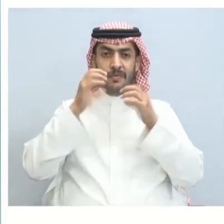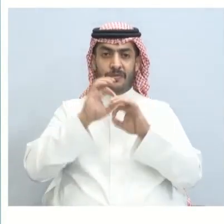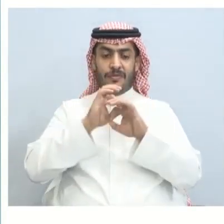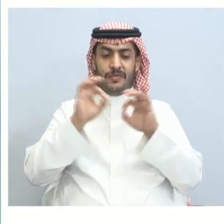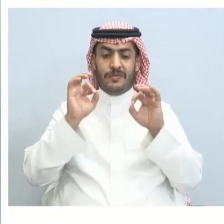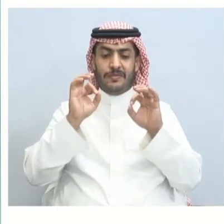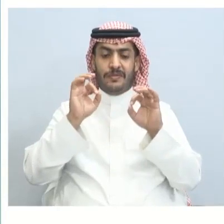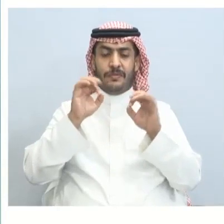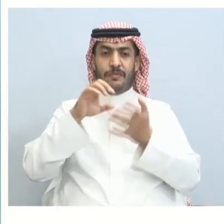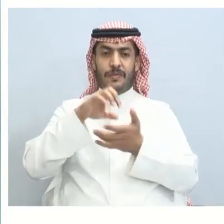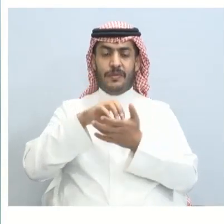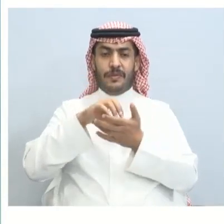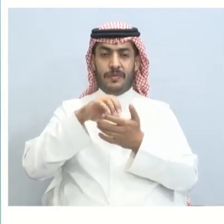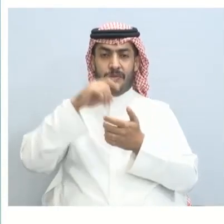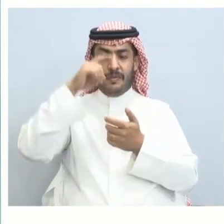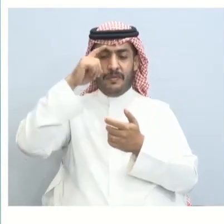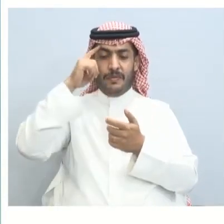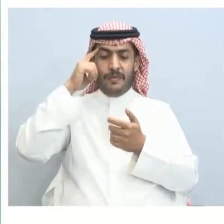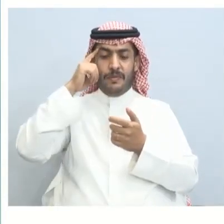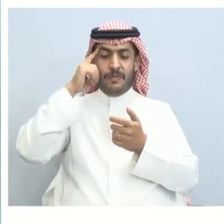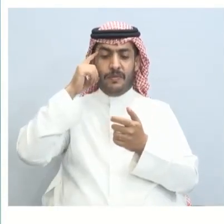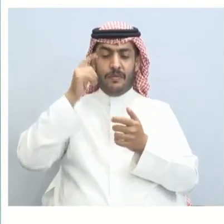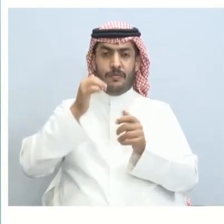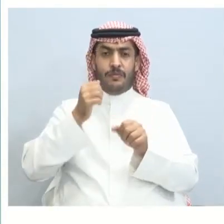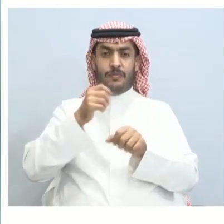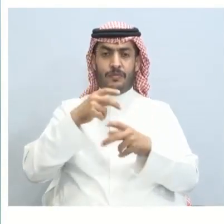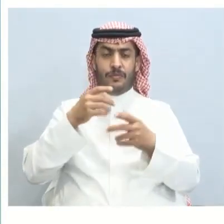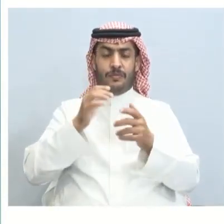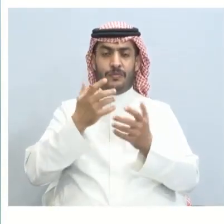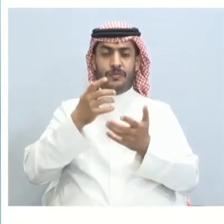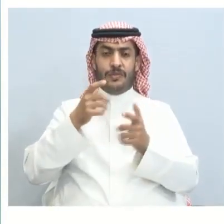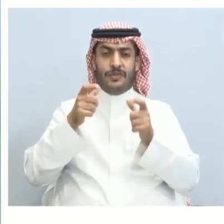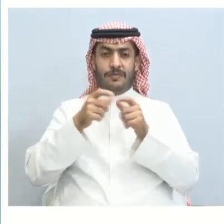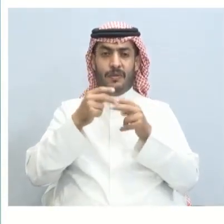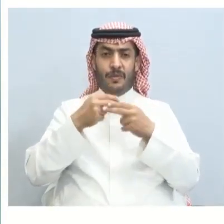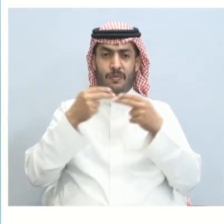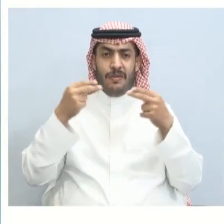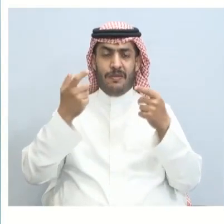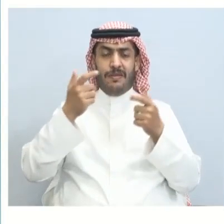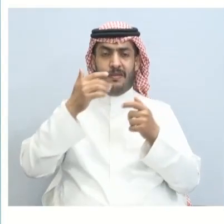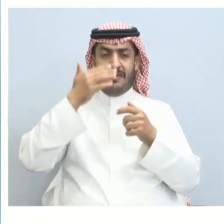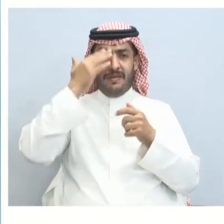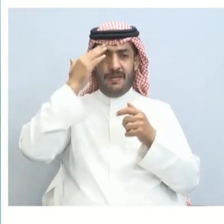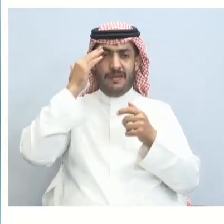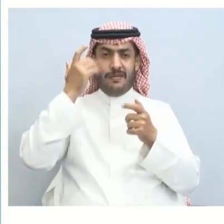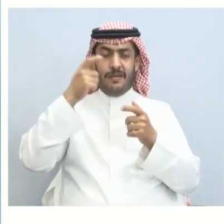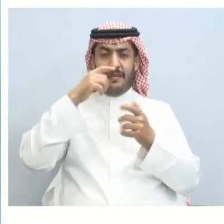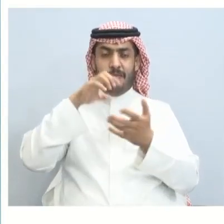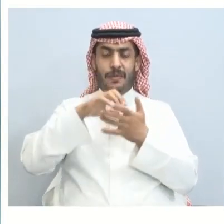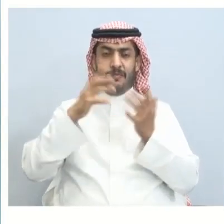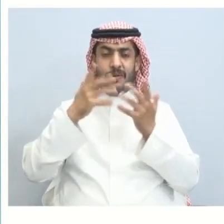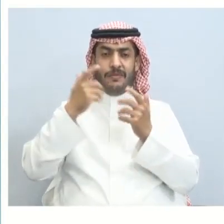بشكل جيد اذا قد الاجتماع يطول وبالتالي او قد يكون اجواء حاره او بارده اذا لابد ان نتاكد من مناسبه